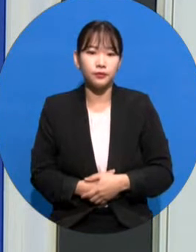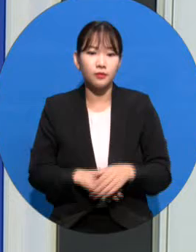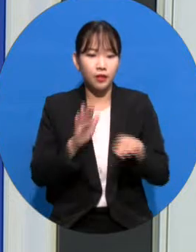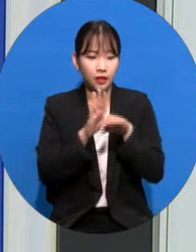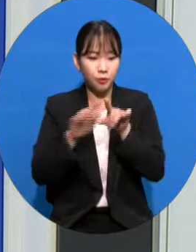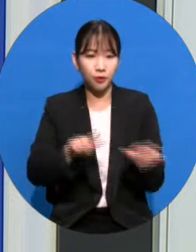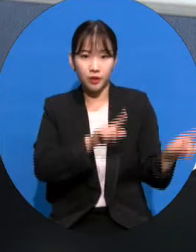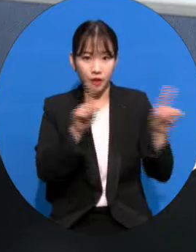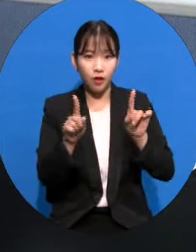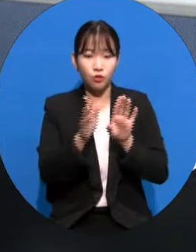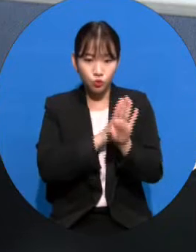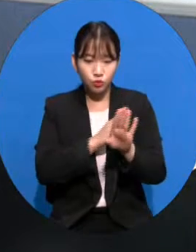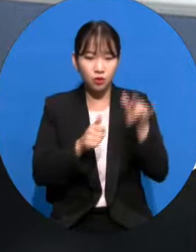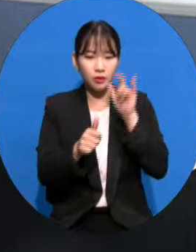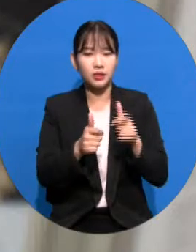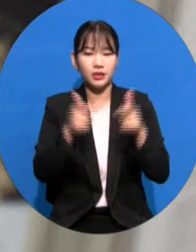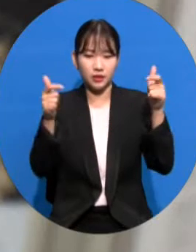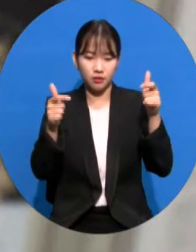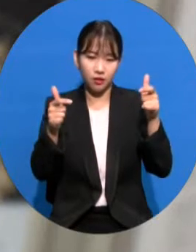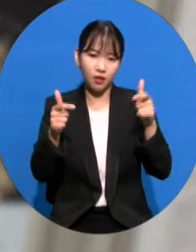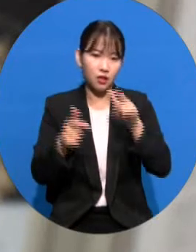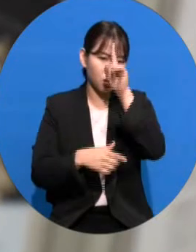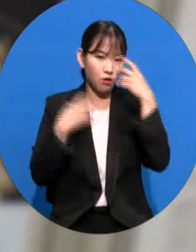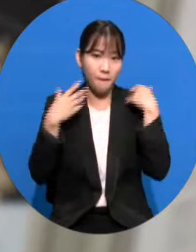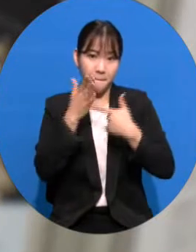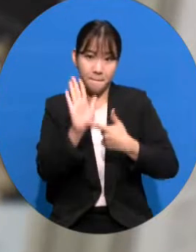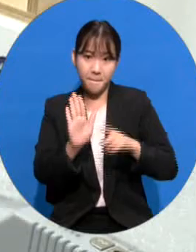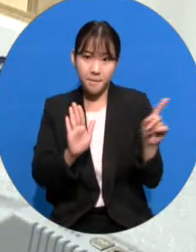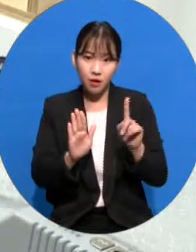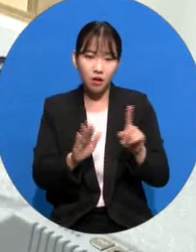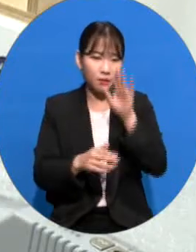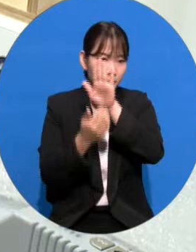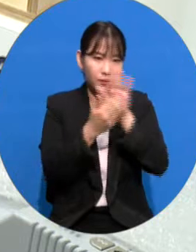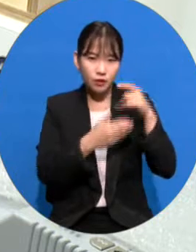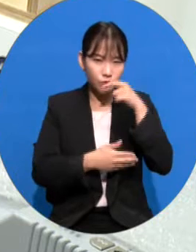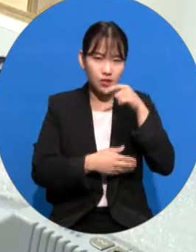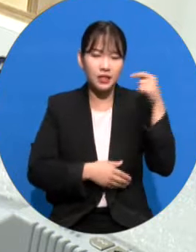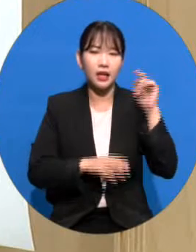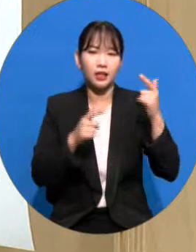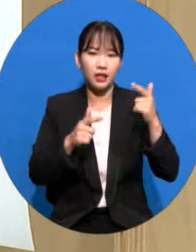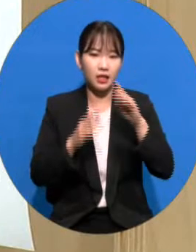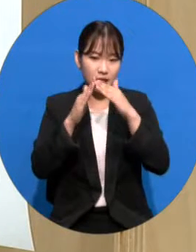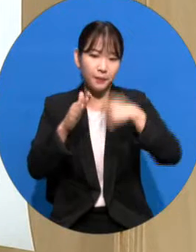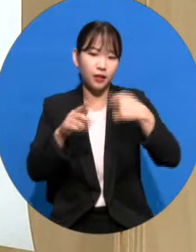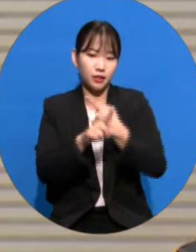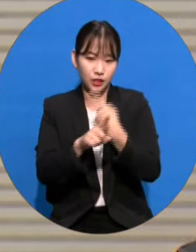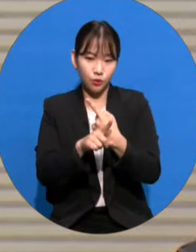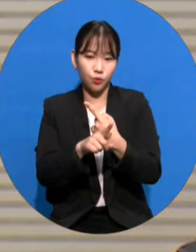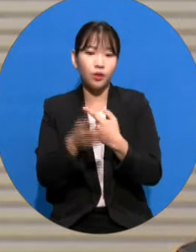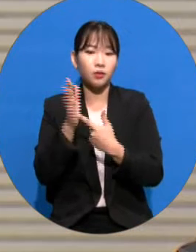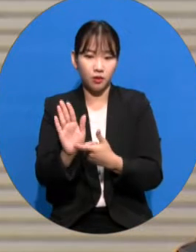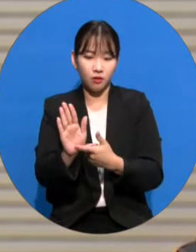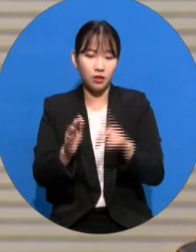단계적 일상 회복 이후 확진 자가 급증하자 정부가 꺼낸 카드는 방역 조치 강화 가 아니라 채택 치료 였습니다